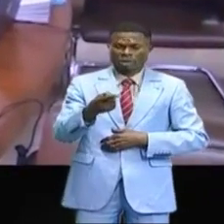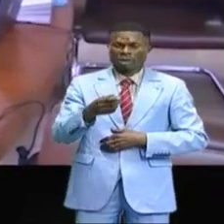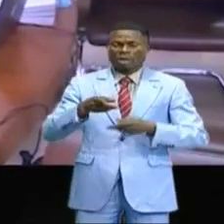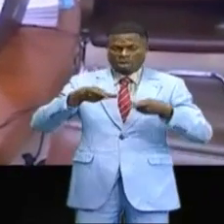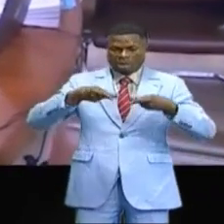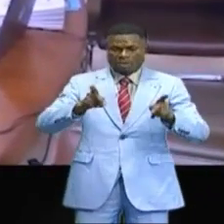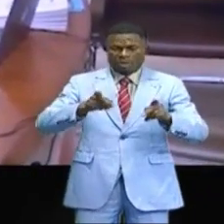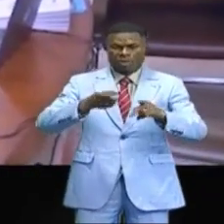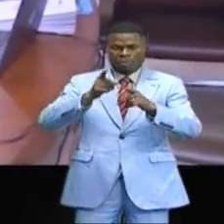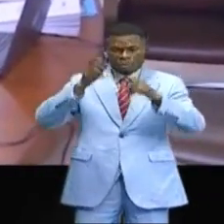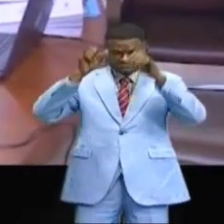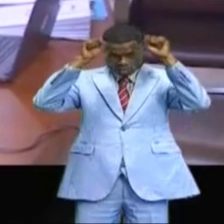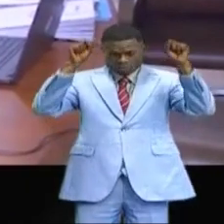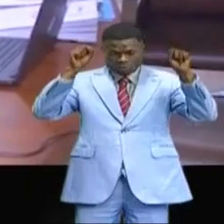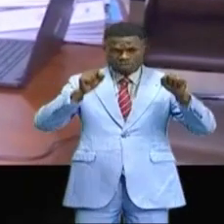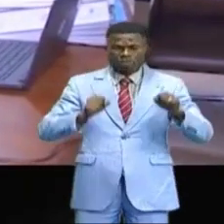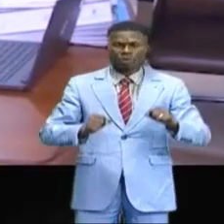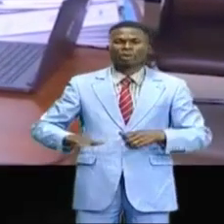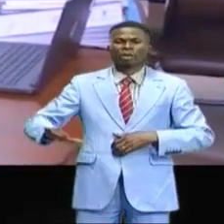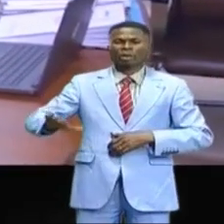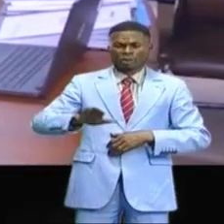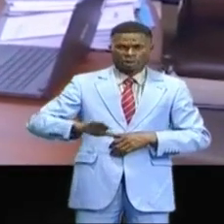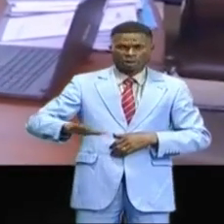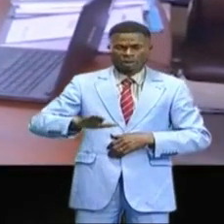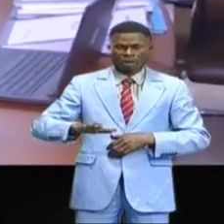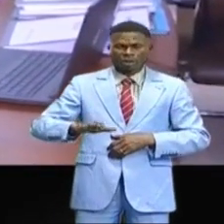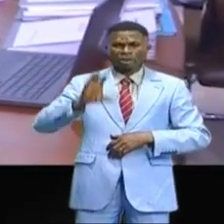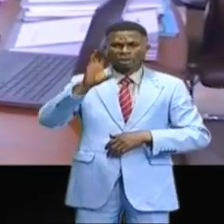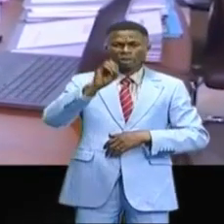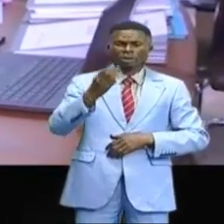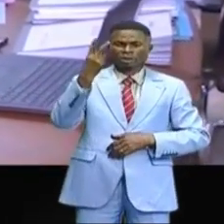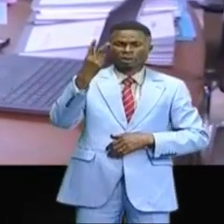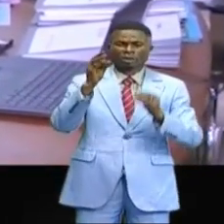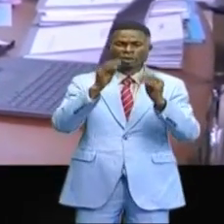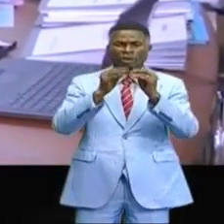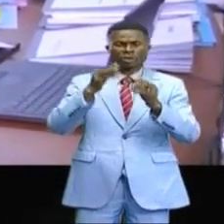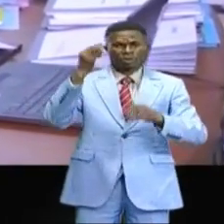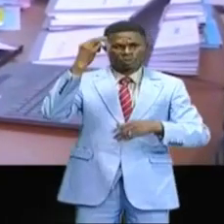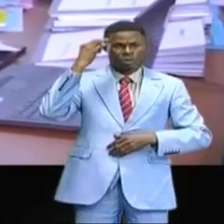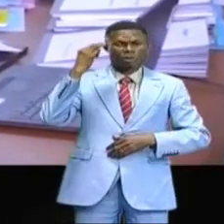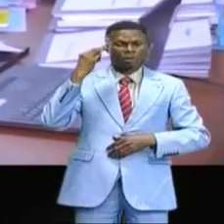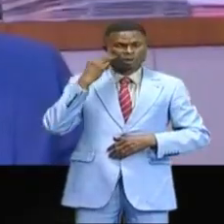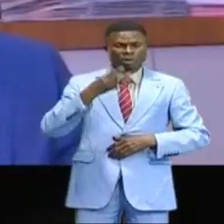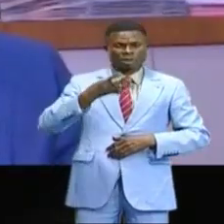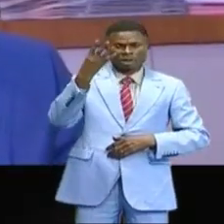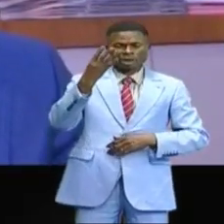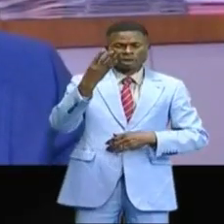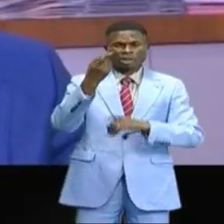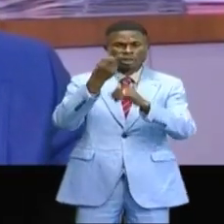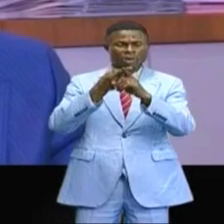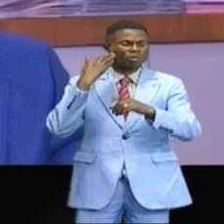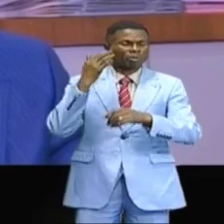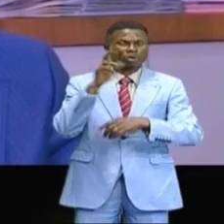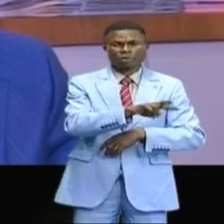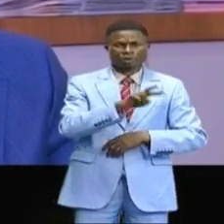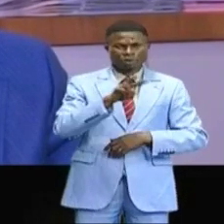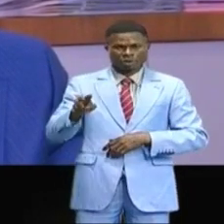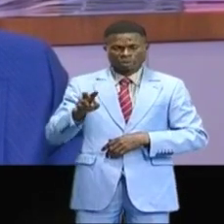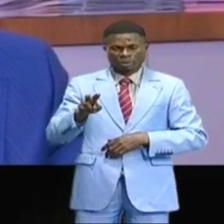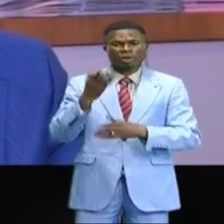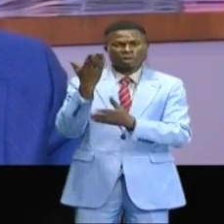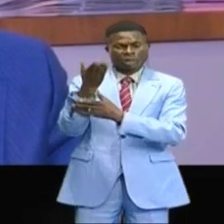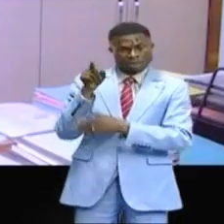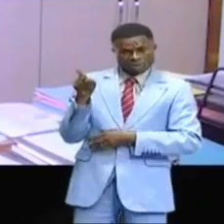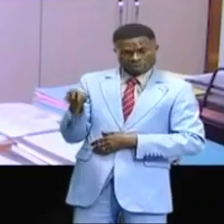du président de la République, chef de l'État, au cours de la 52e réunion du Conseil de ministres du 4 mars 2022, il lui avait